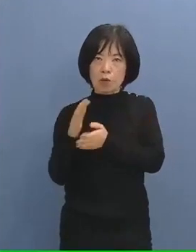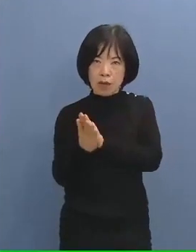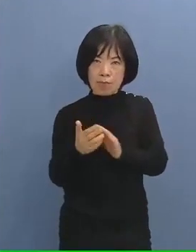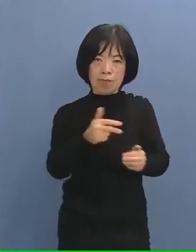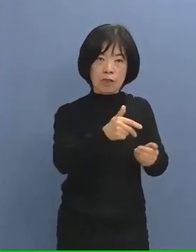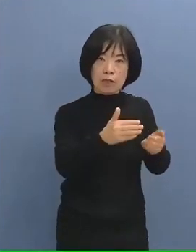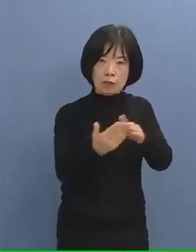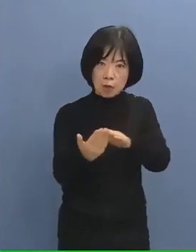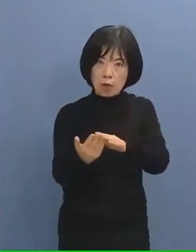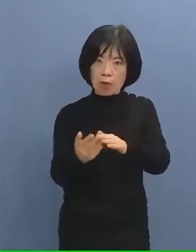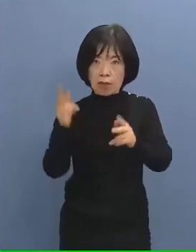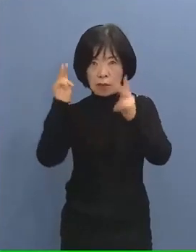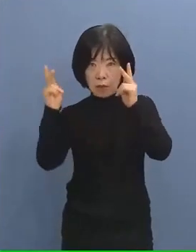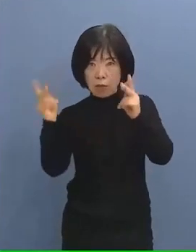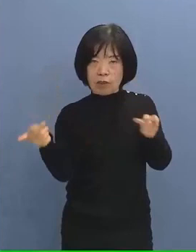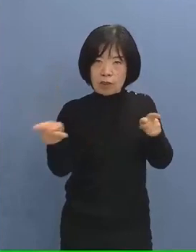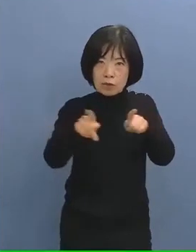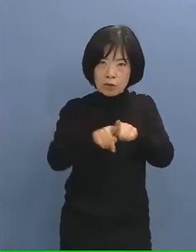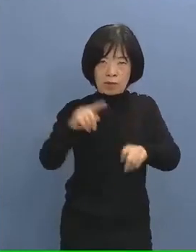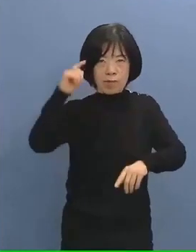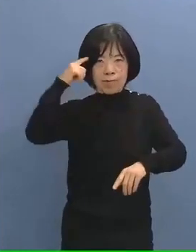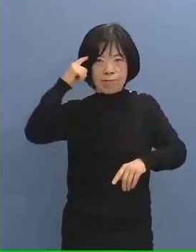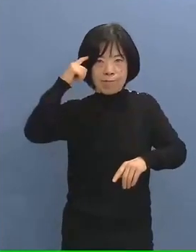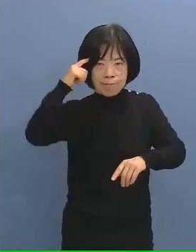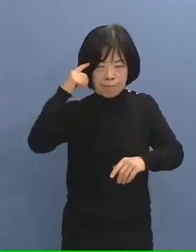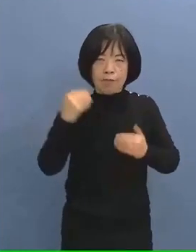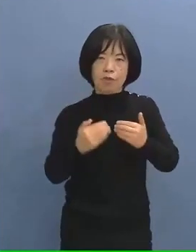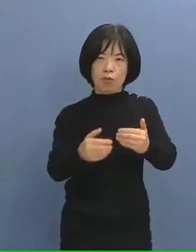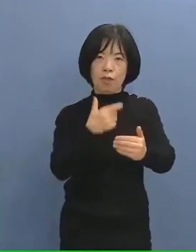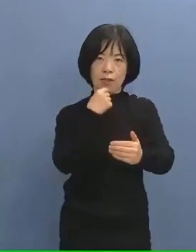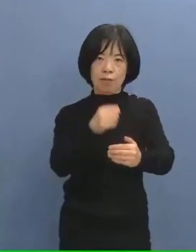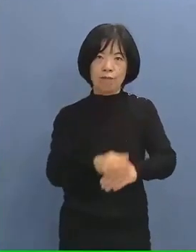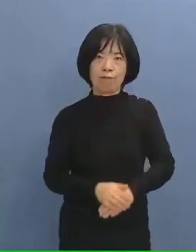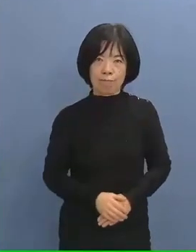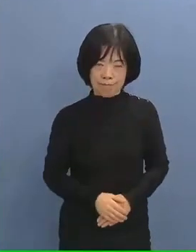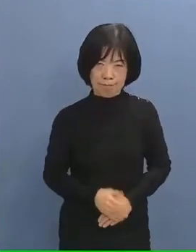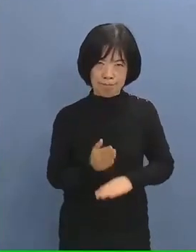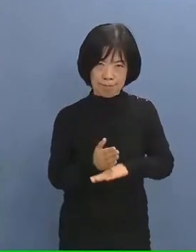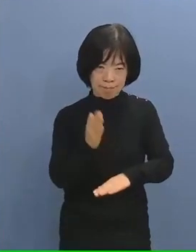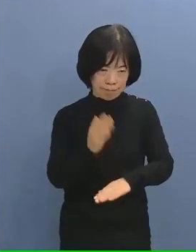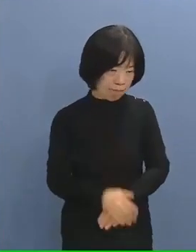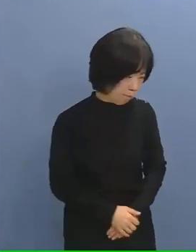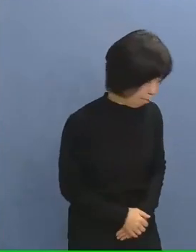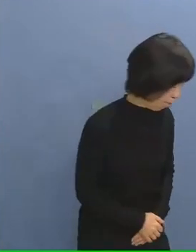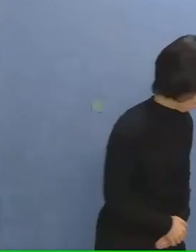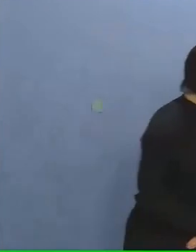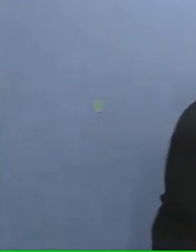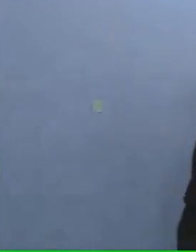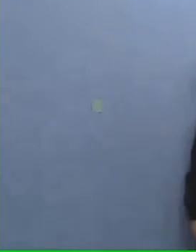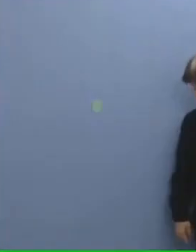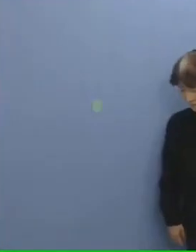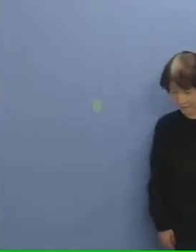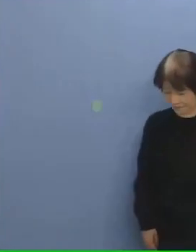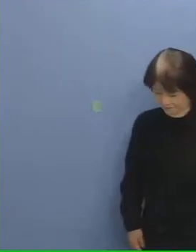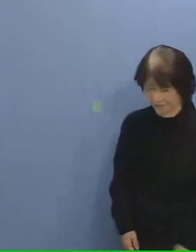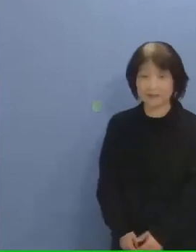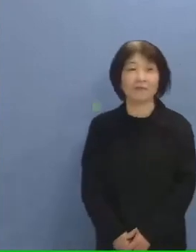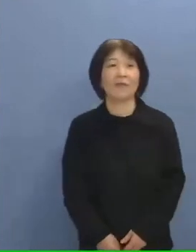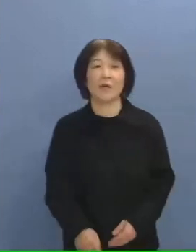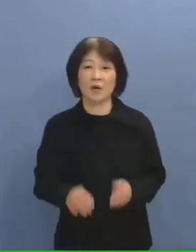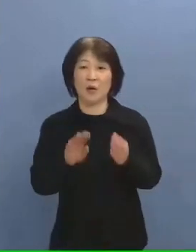ものも作っていきたいなというふうに考えています。 わかりました。一旦ありがとうございます。ありがとうございます。